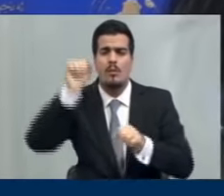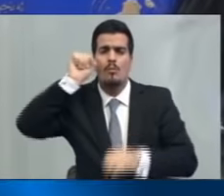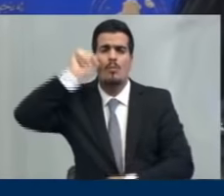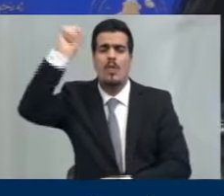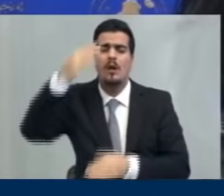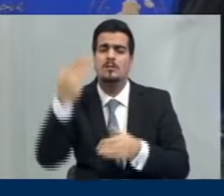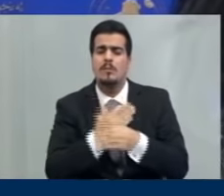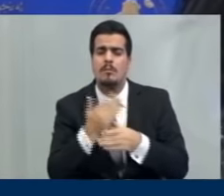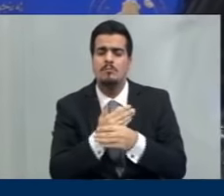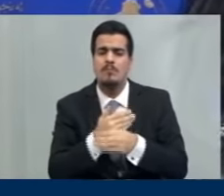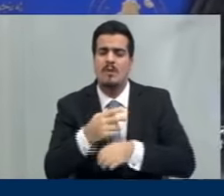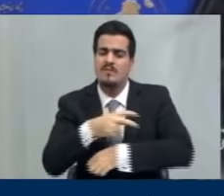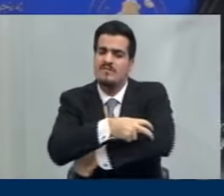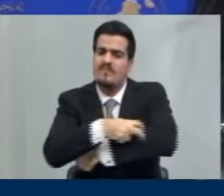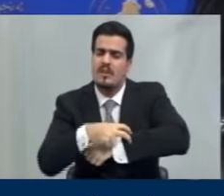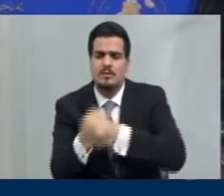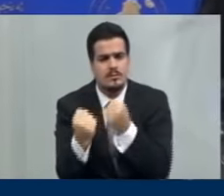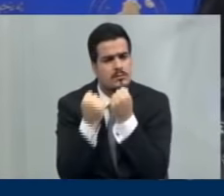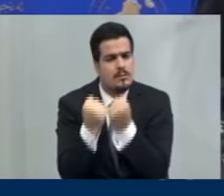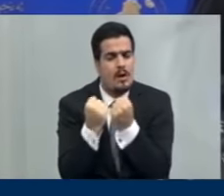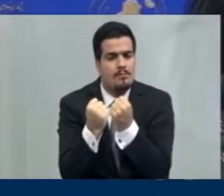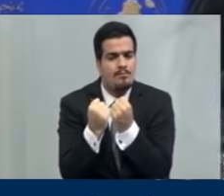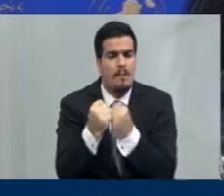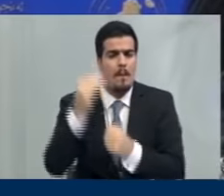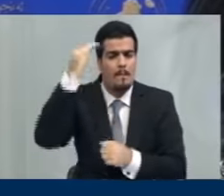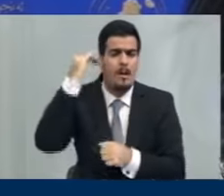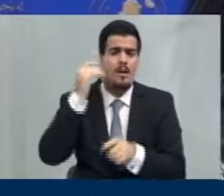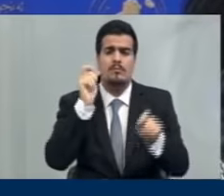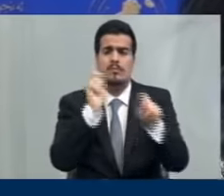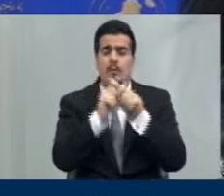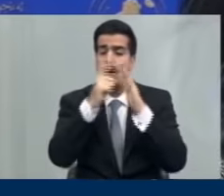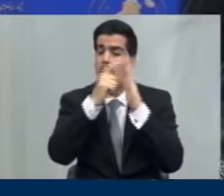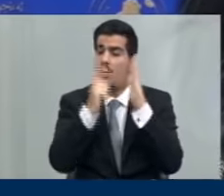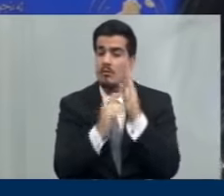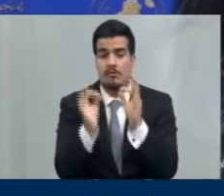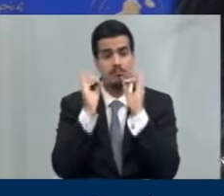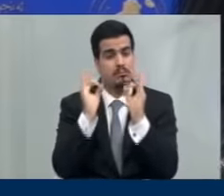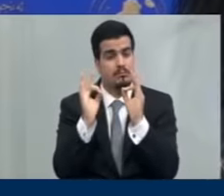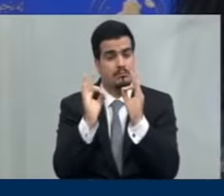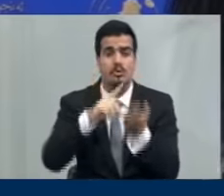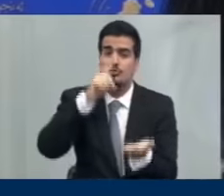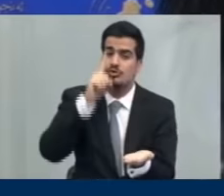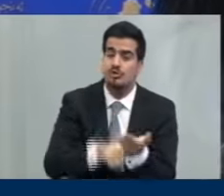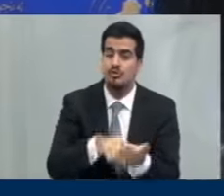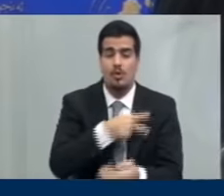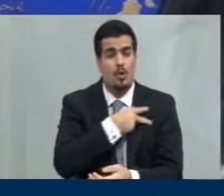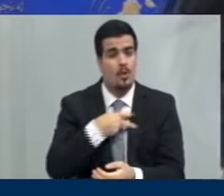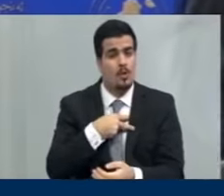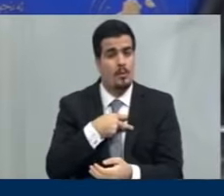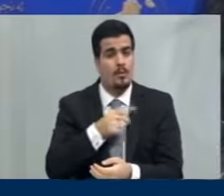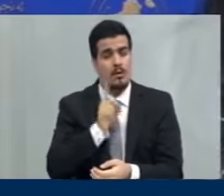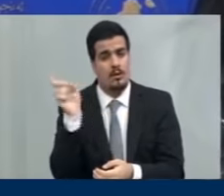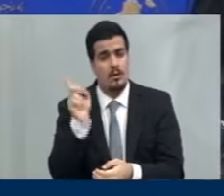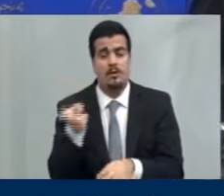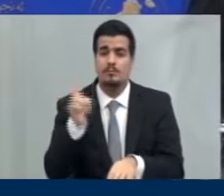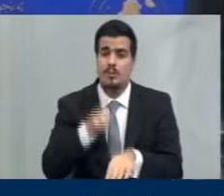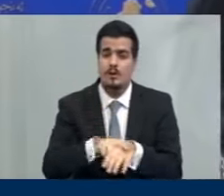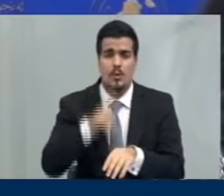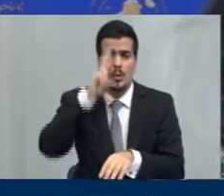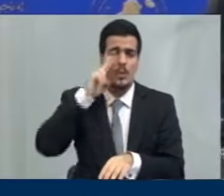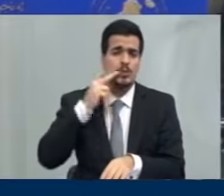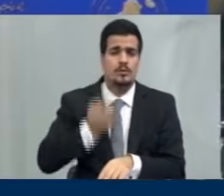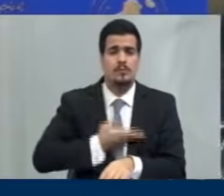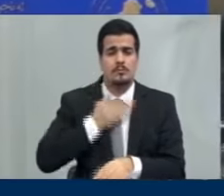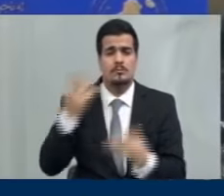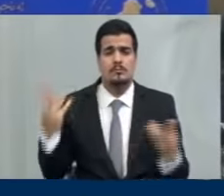أقول محتاج على هاي المرة بصورة قانونية وجدية حكومتين فيدرالية وحكومة إقليم